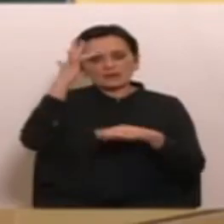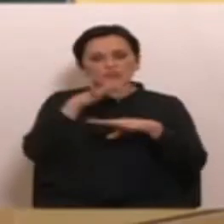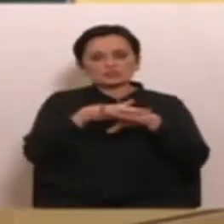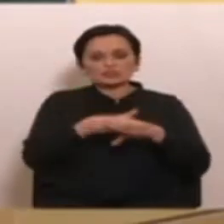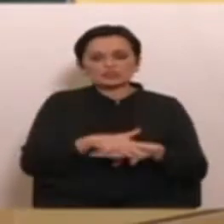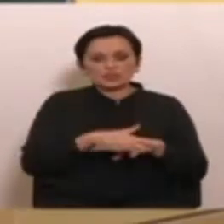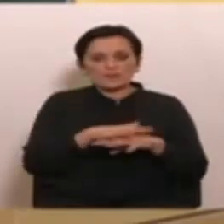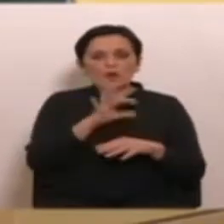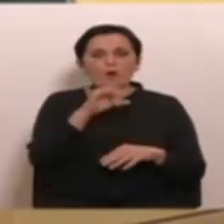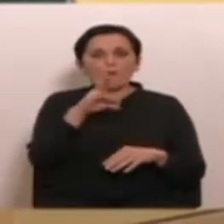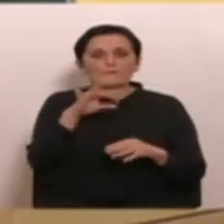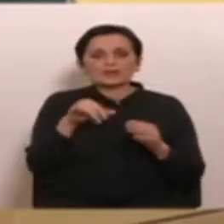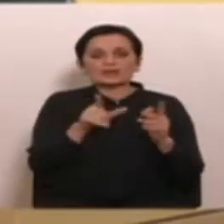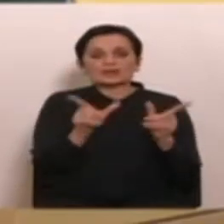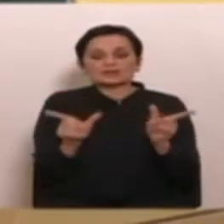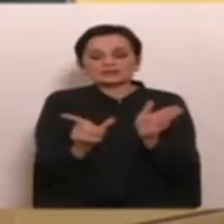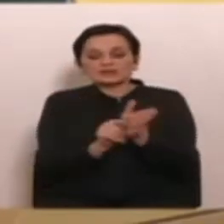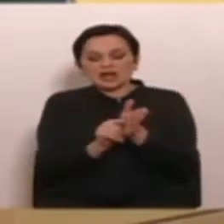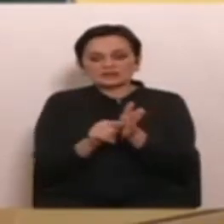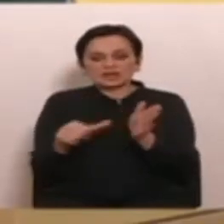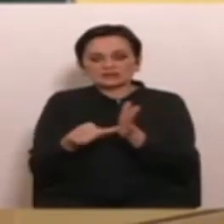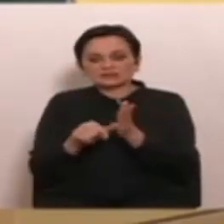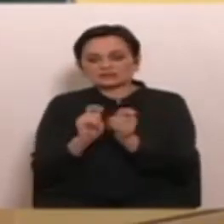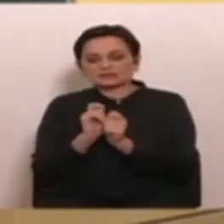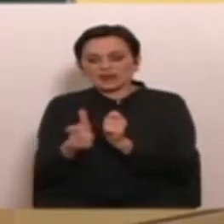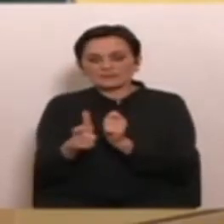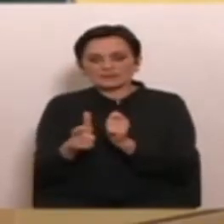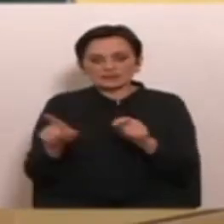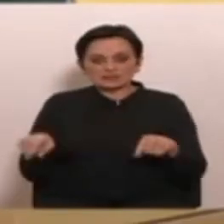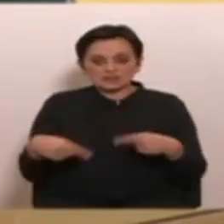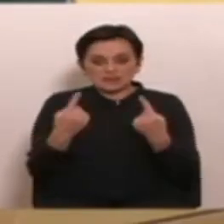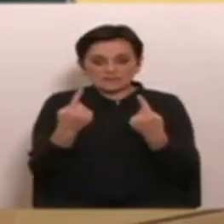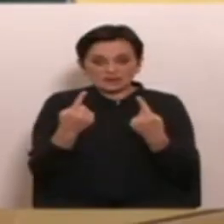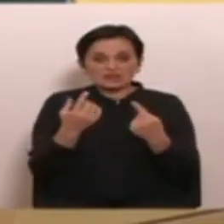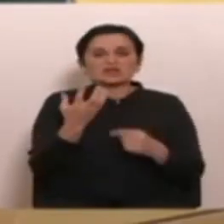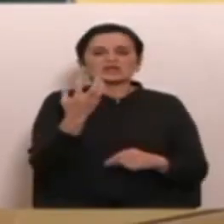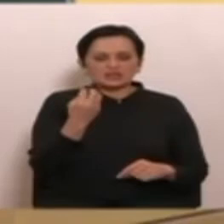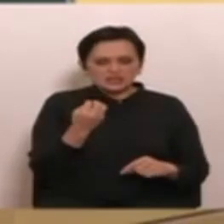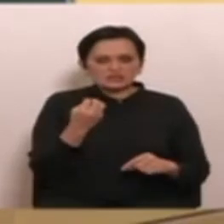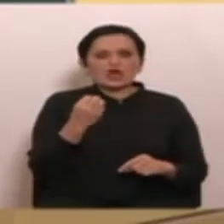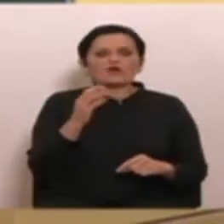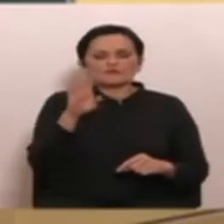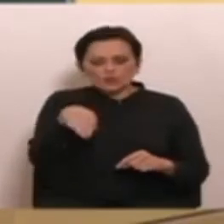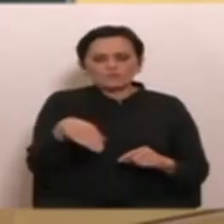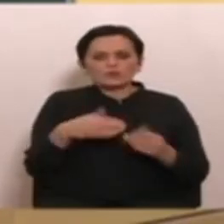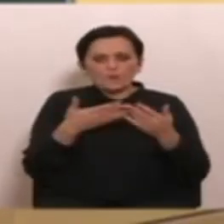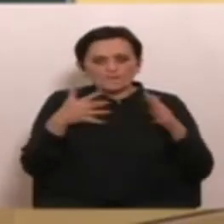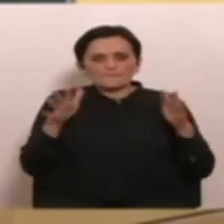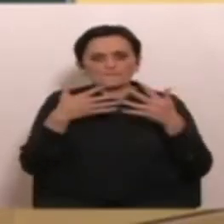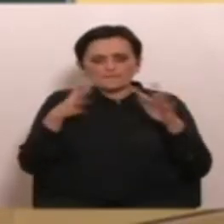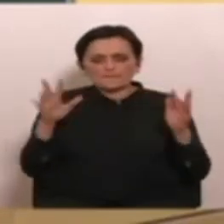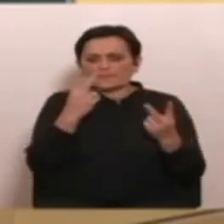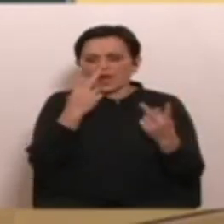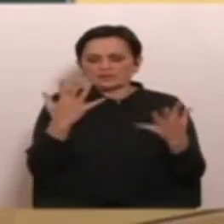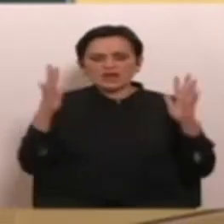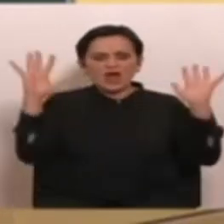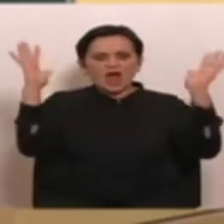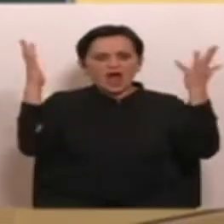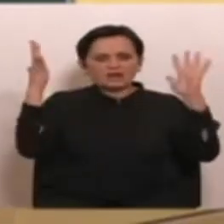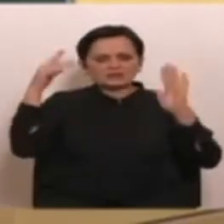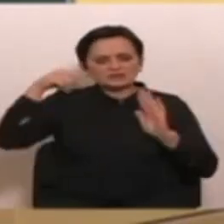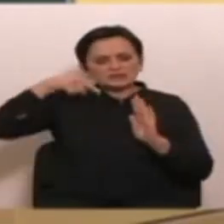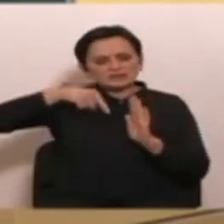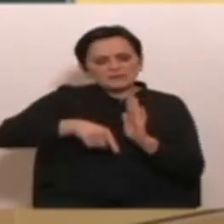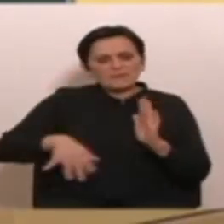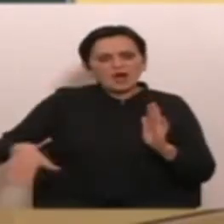ოპიკის თანადაფინანსებით ხორციელდება. ამ ფონზე კიდევ უფრო მეტად იკვეთება ანაკლიის ღრმატკლოვანი პორტის